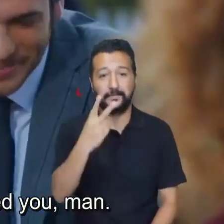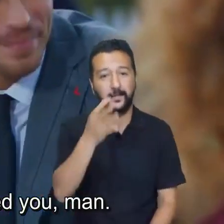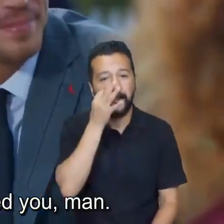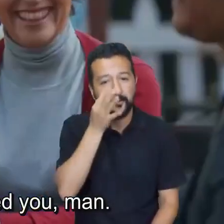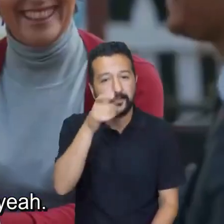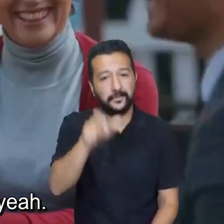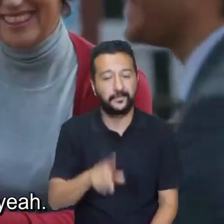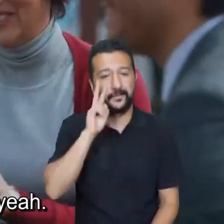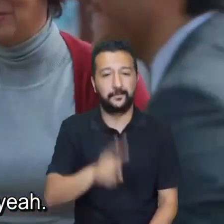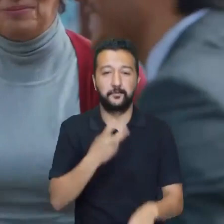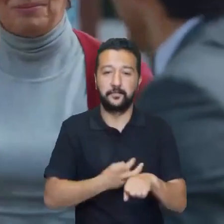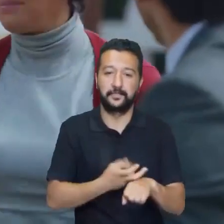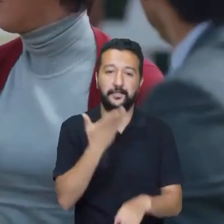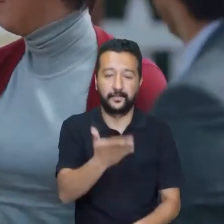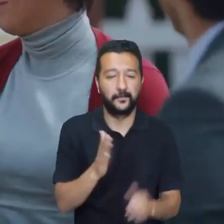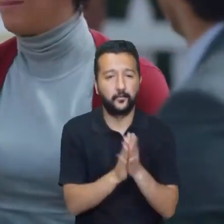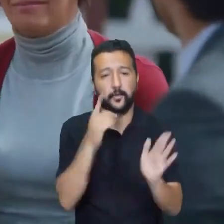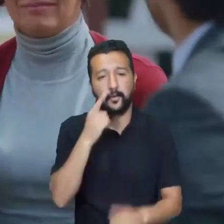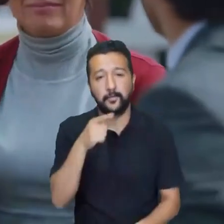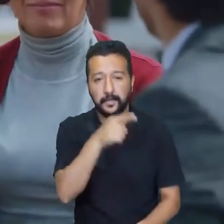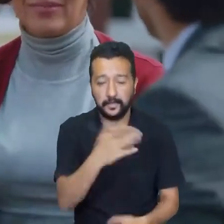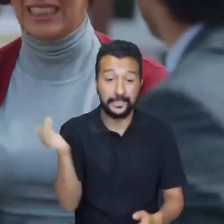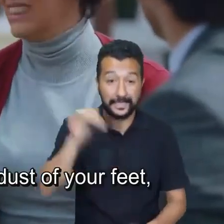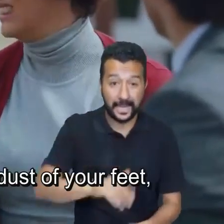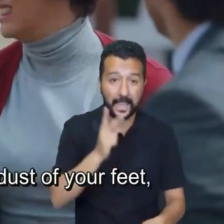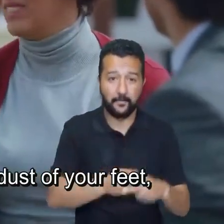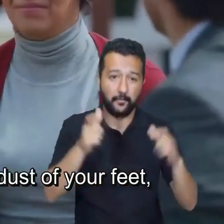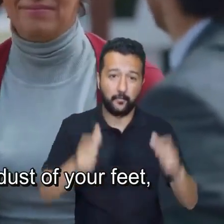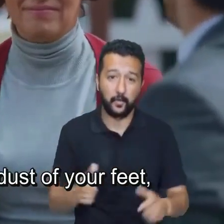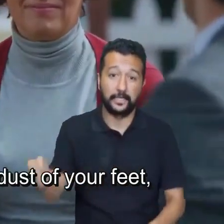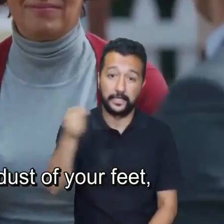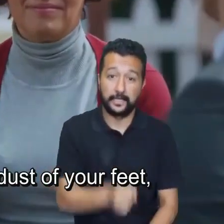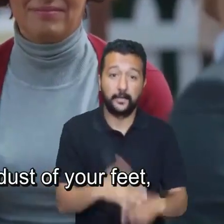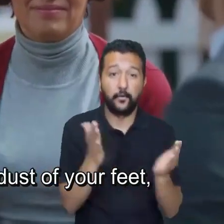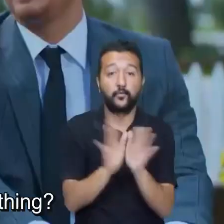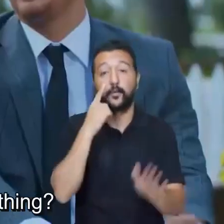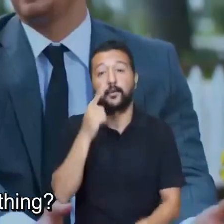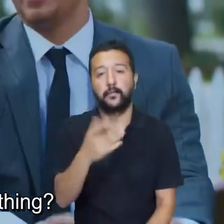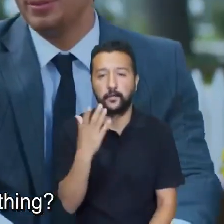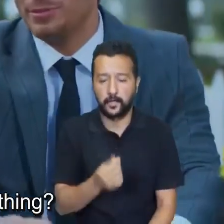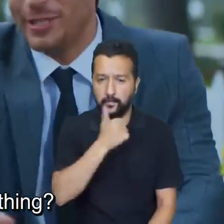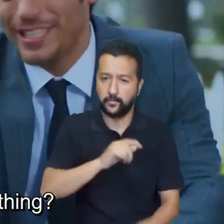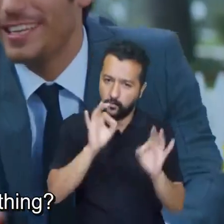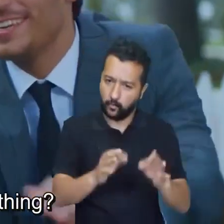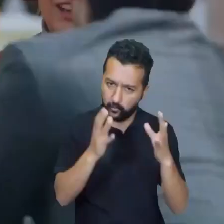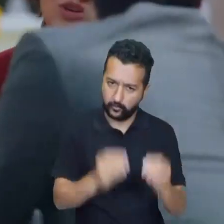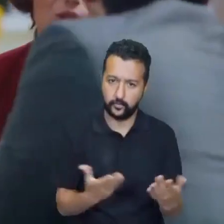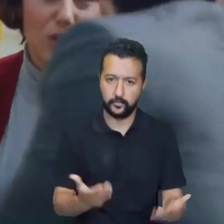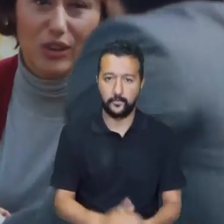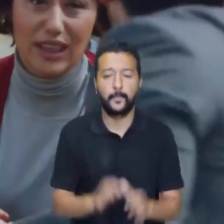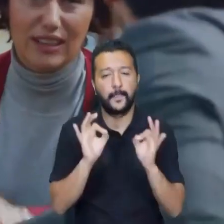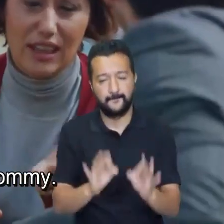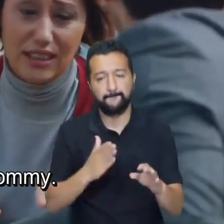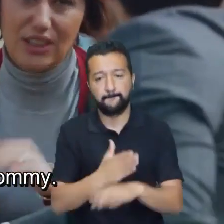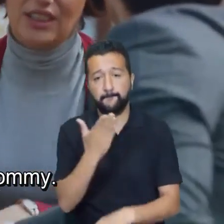özledi be koçum ya. Maşallah ya. Vallahi yar, kusura bakmayın. Ayağınızın tozuyla sizi buraya kadar getirdik ama kusura bakmayın ya. Ah be abi, olur mu öyle şey?